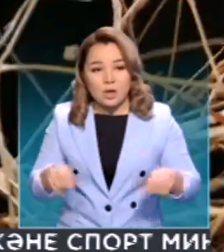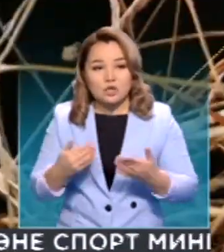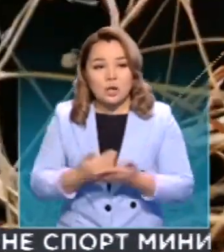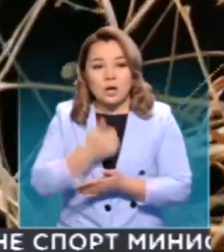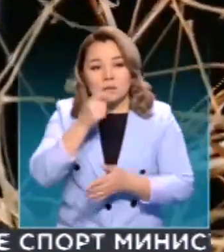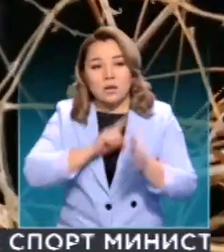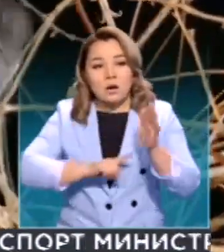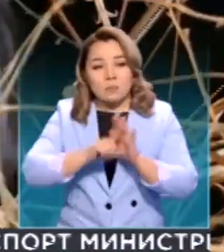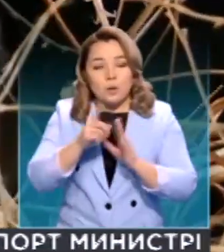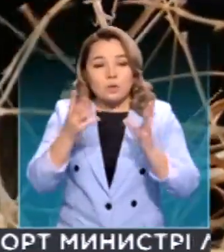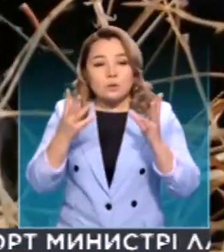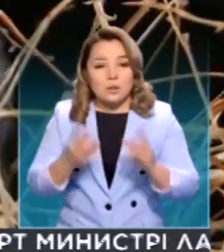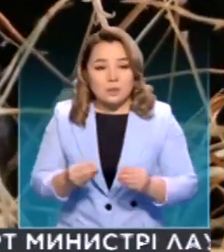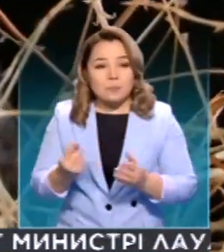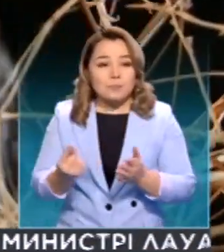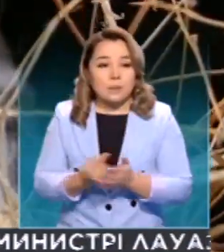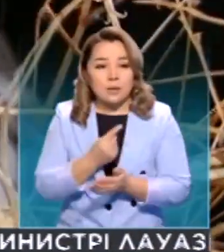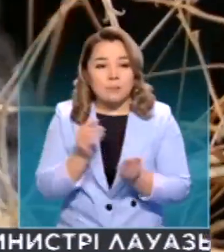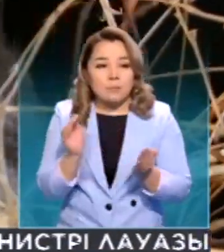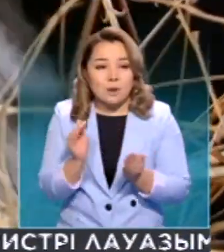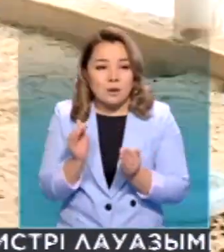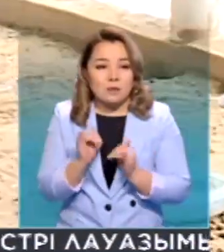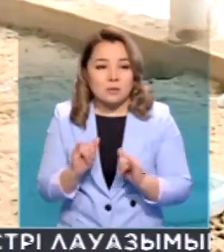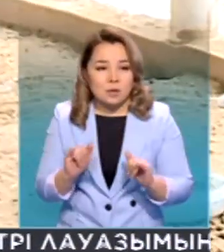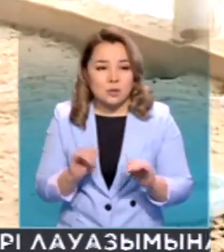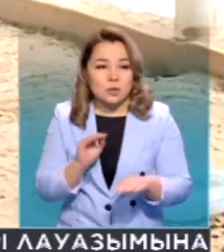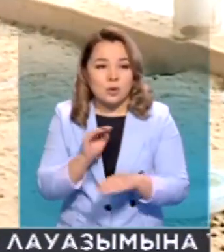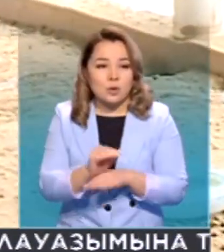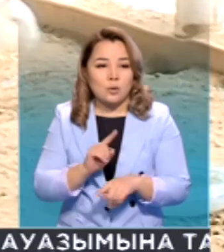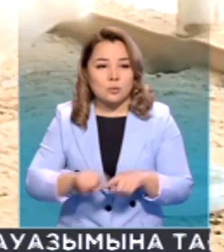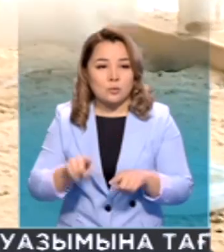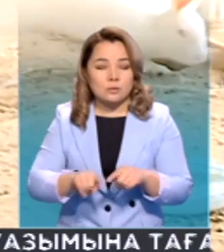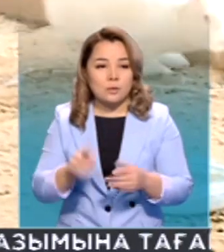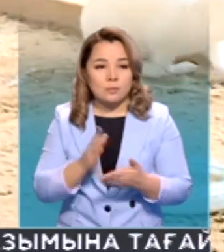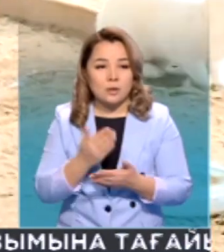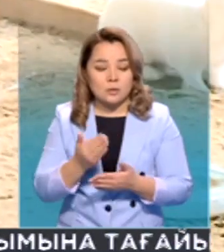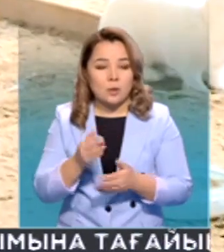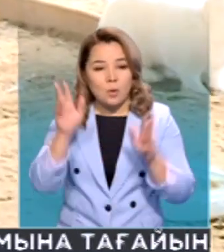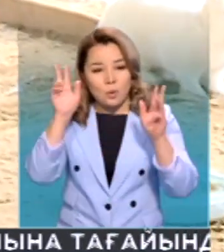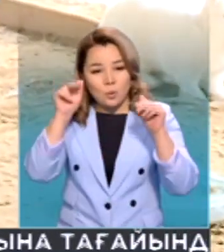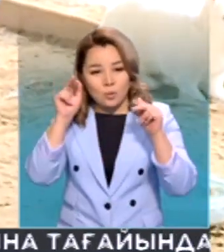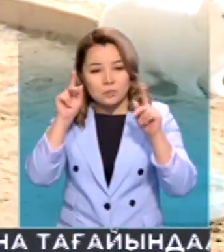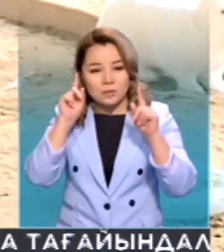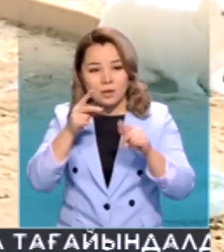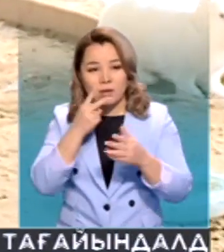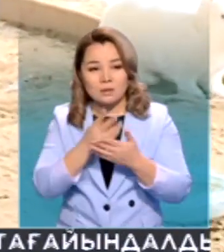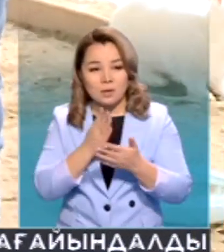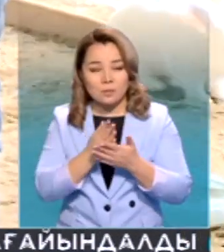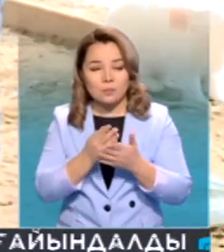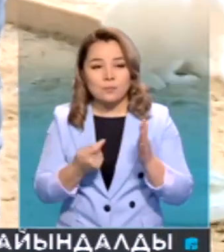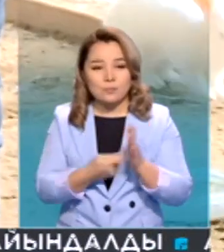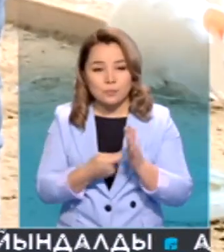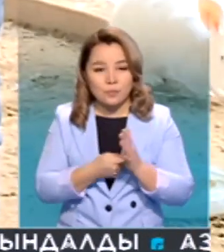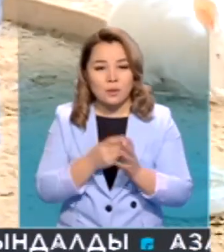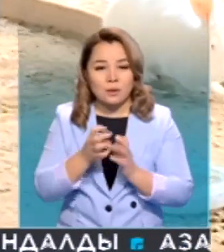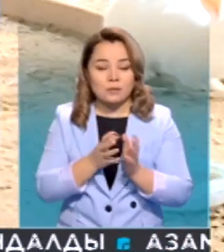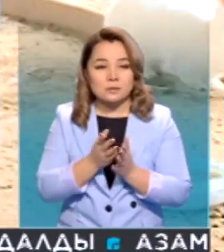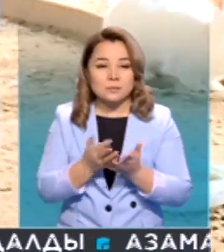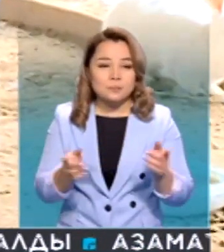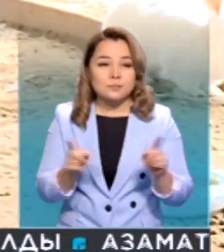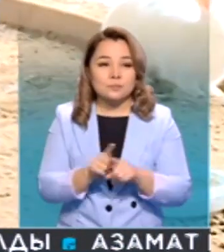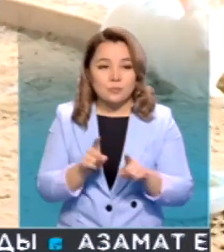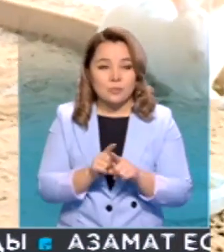жылдың бастапқы күндерінде алғашқы көшектермен толықпақ. Тұрқына қарамасам, қоян өте қомағай келеді. Жеміс, көкөніс, шөптен